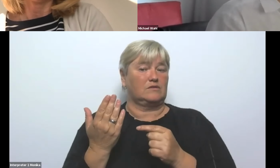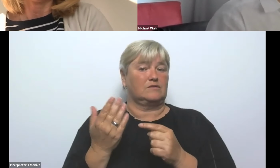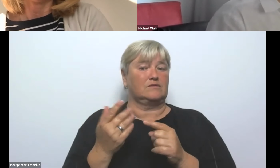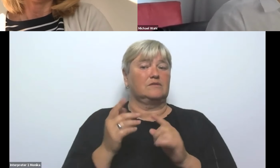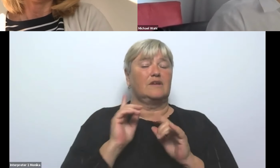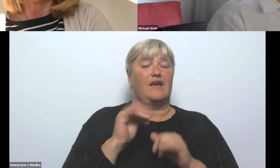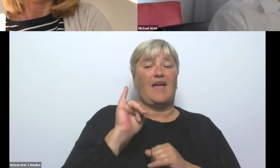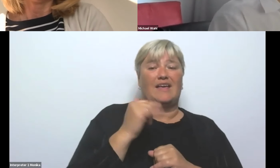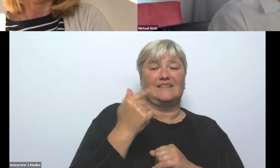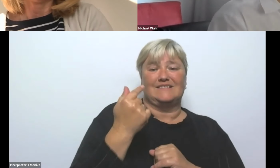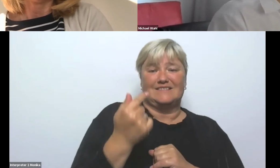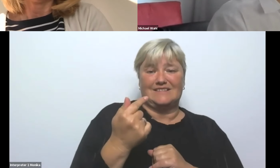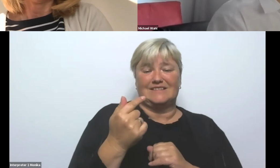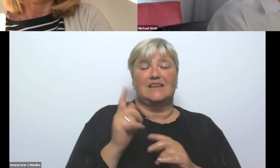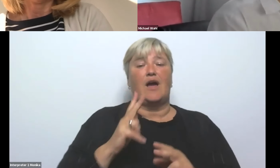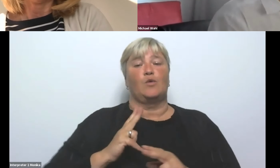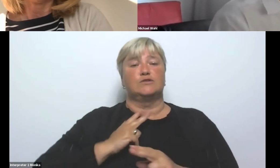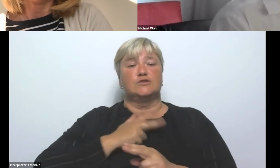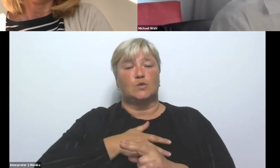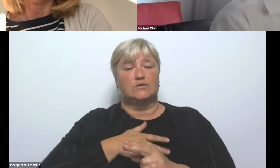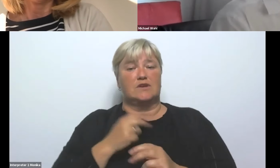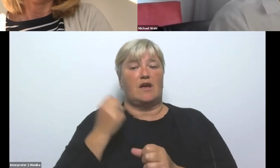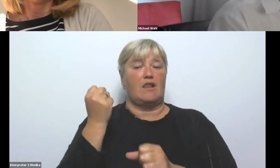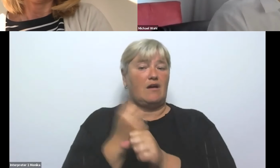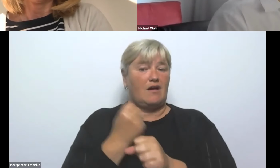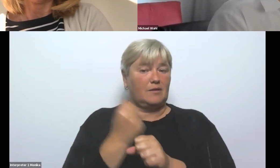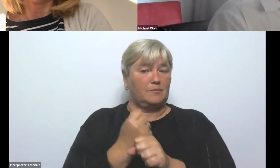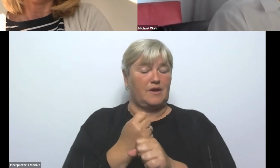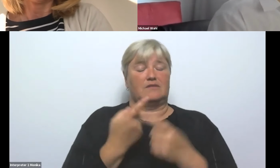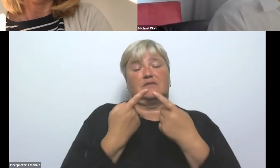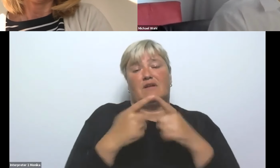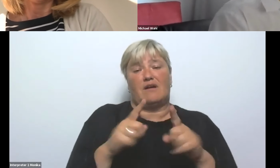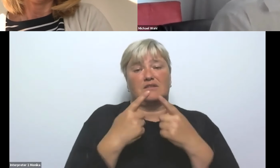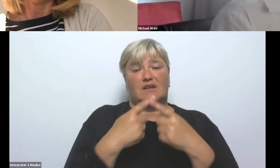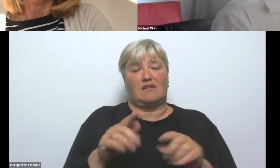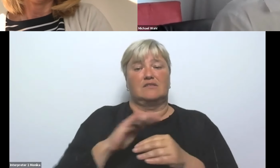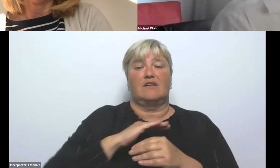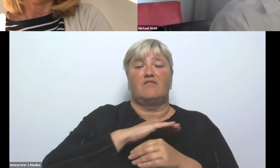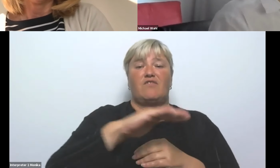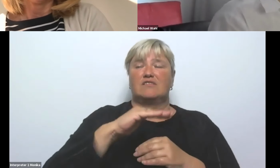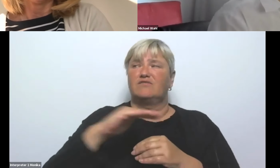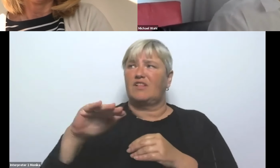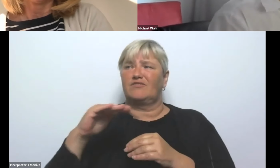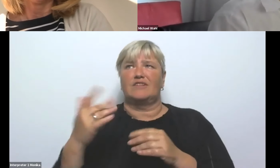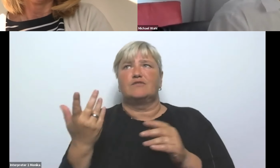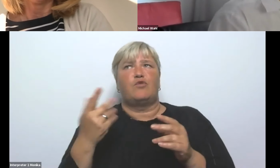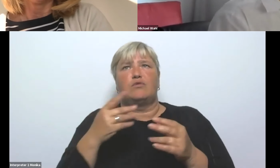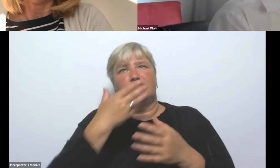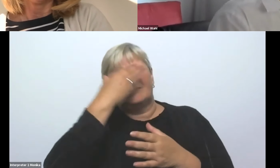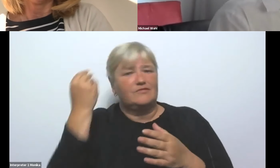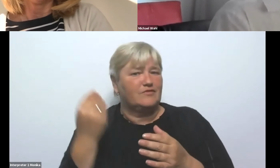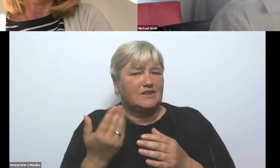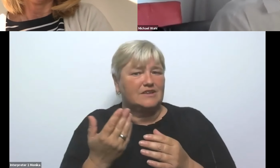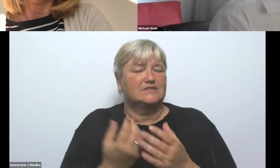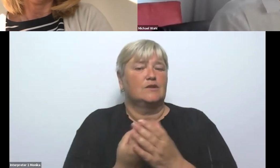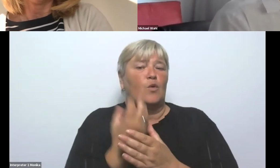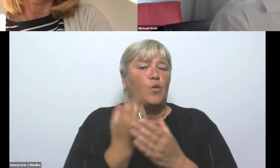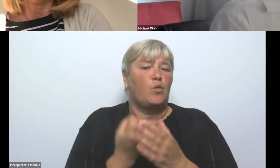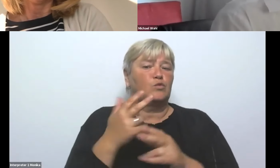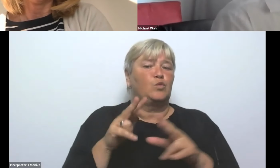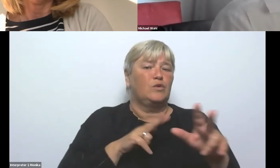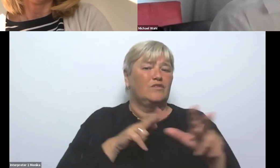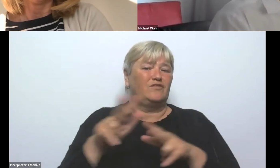IT, aber als auch in der sozialen Arbeit und vielleicht auch noch in anderen Feldern, die man noch gar nicht so denkt, vielleicht in der Kulturwirtschaft oder